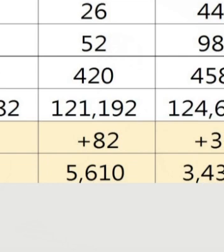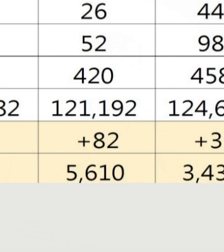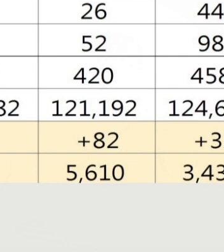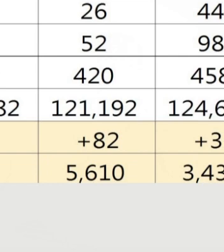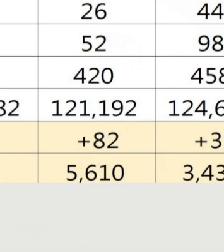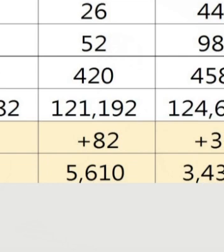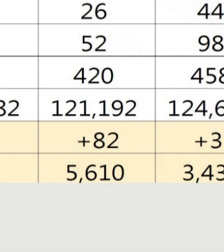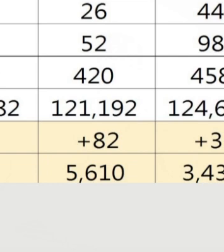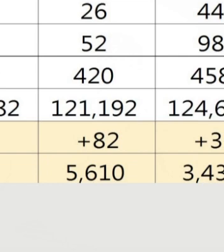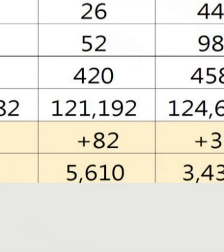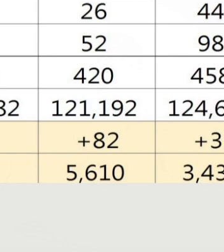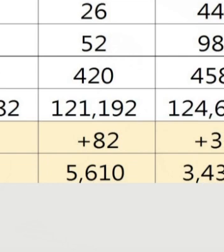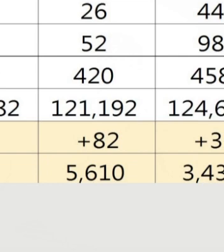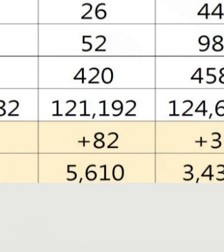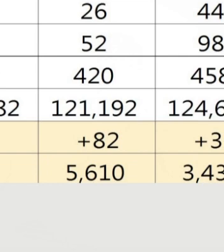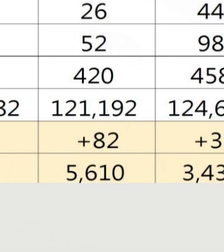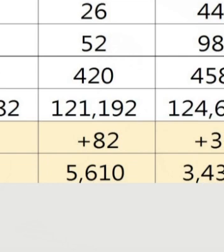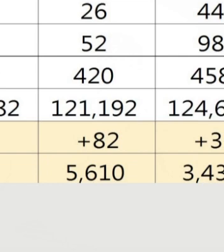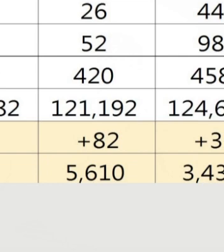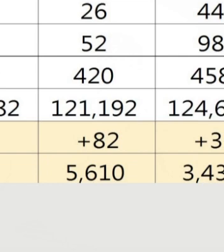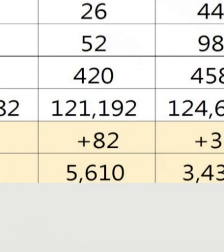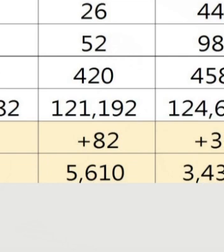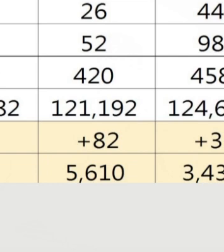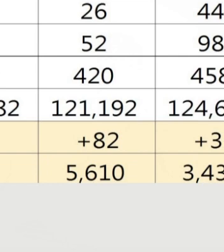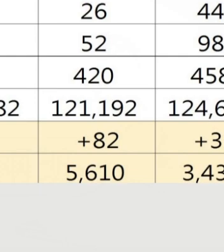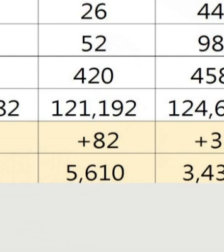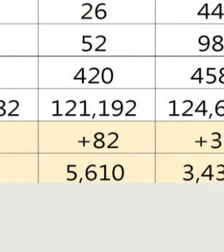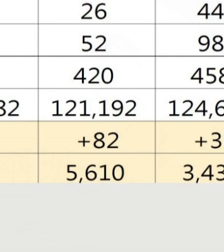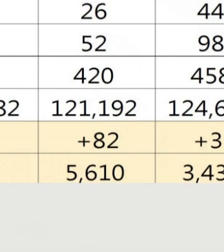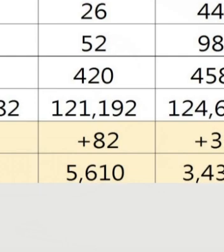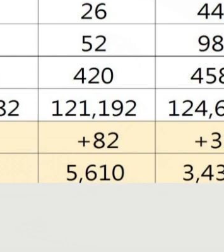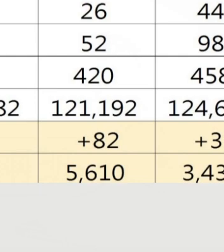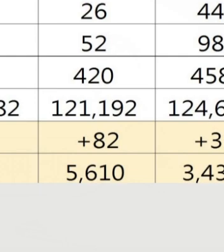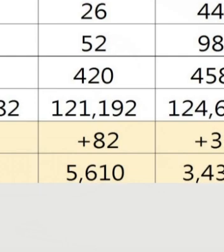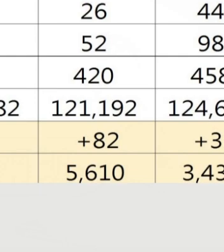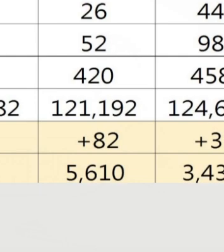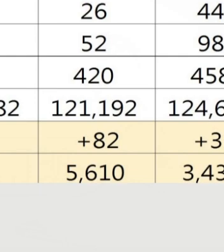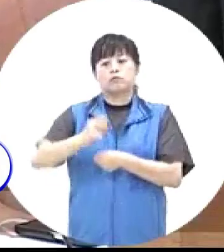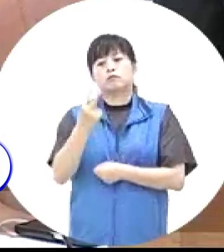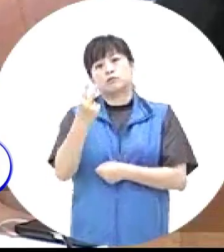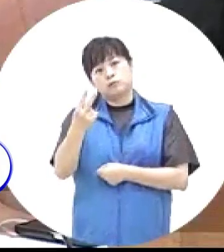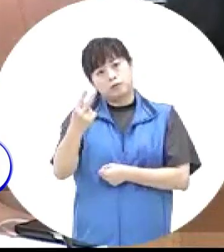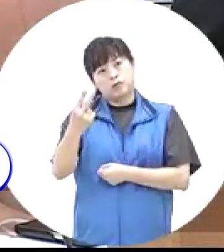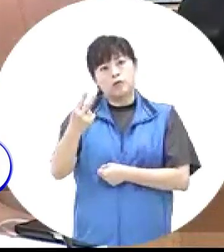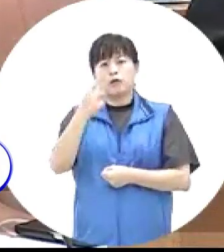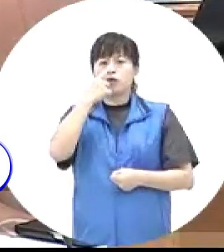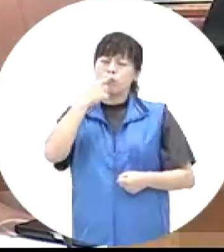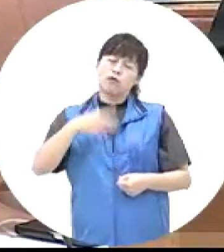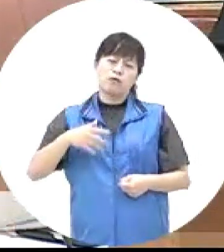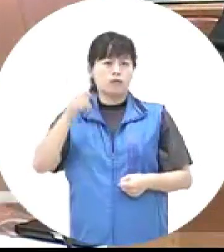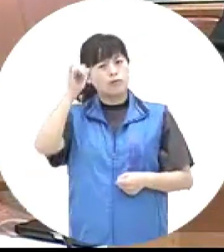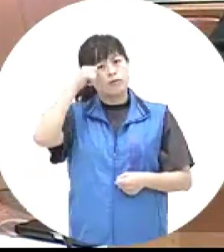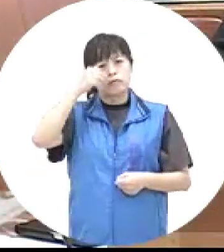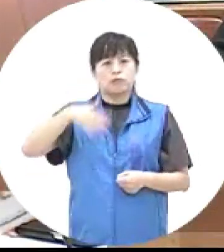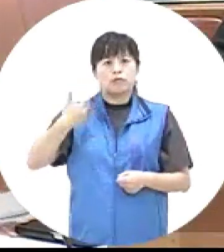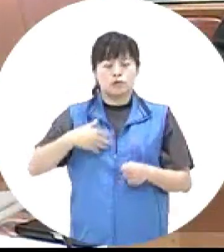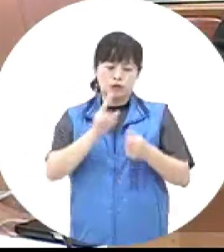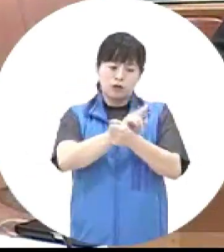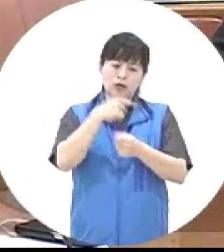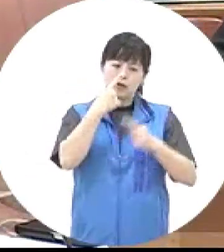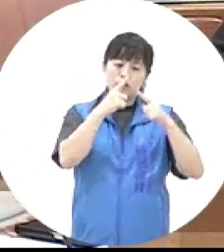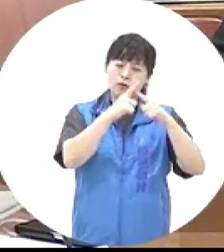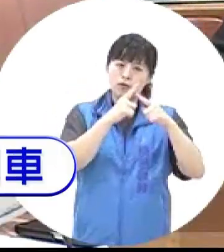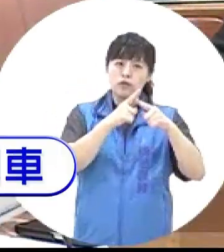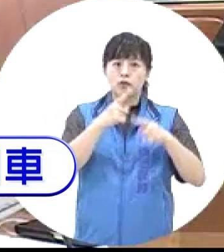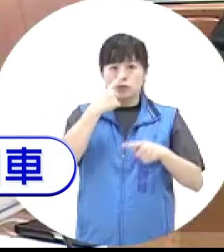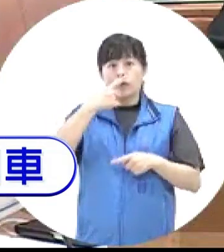那其他都在减班当中，那967到市府站就增加个两班。所以我不太理解林口的人口数，我